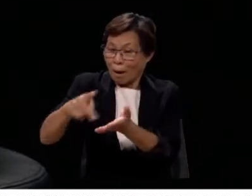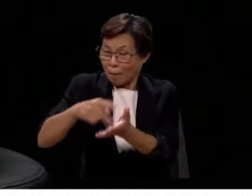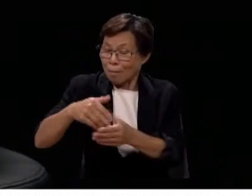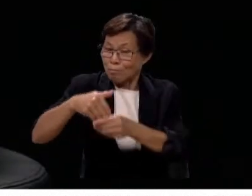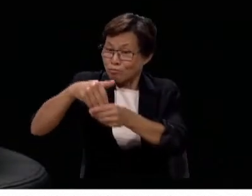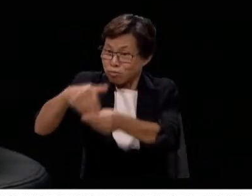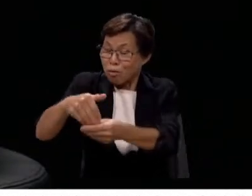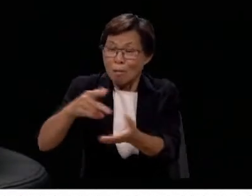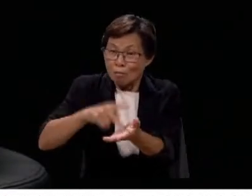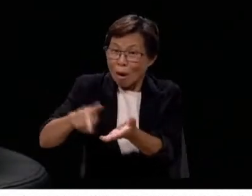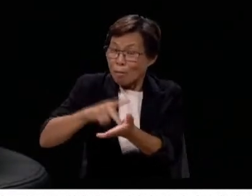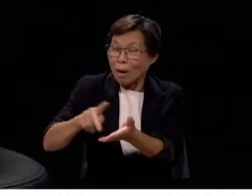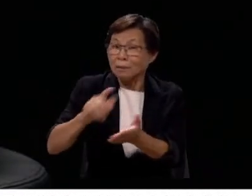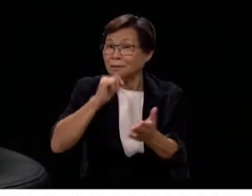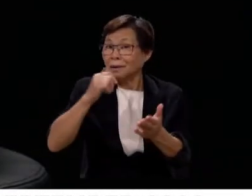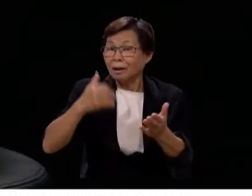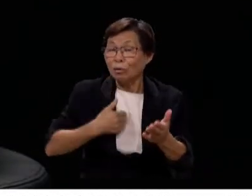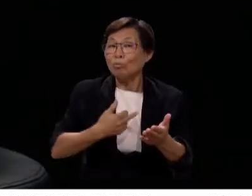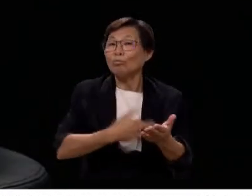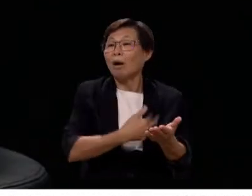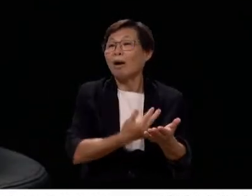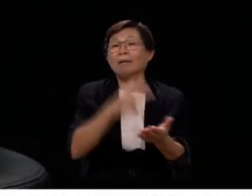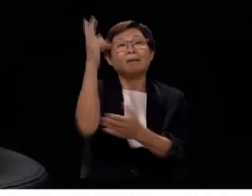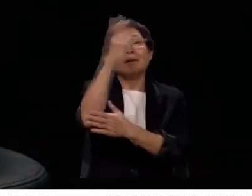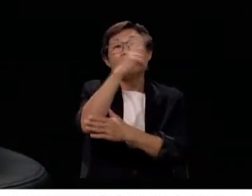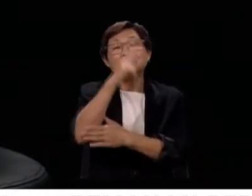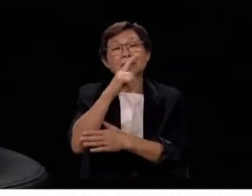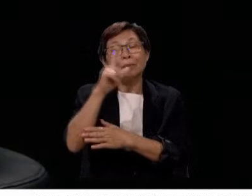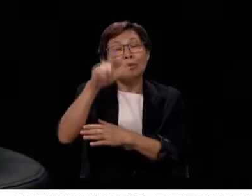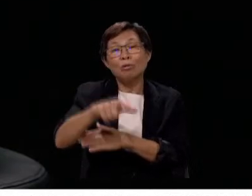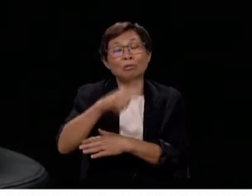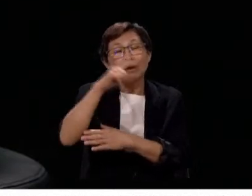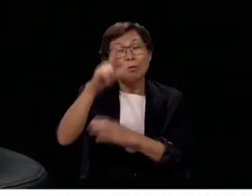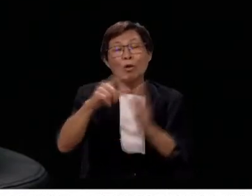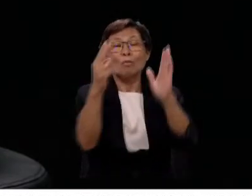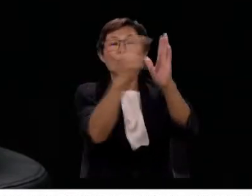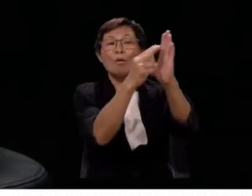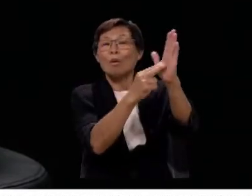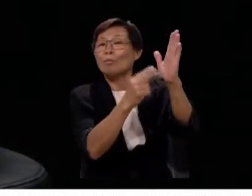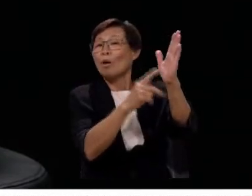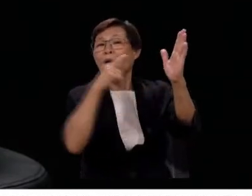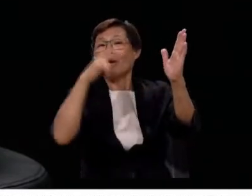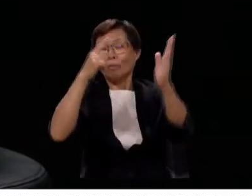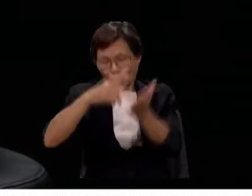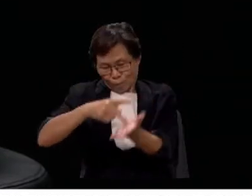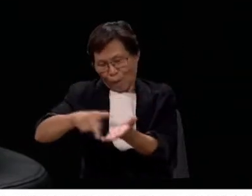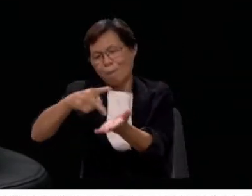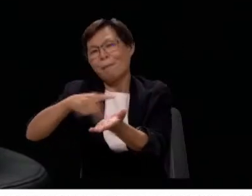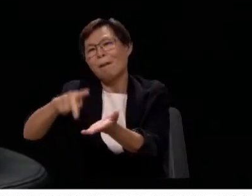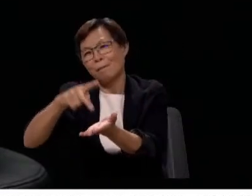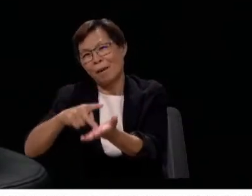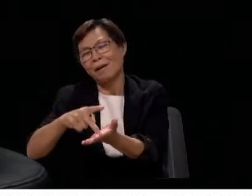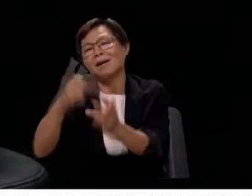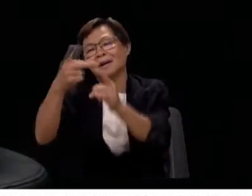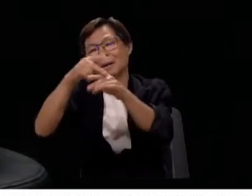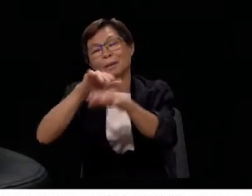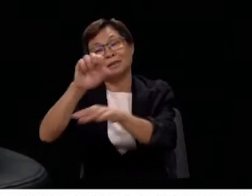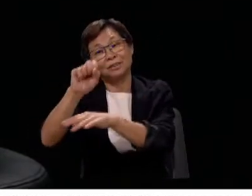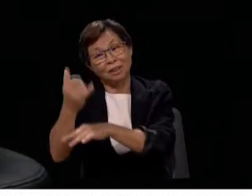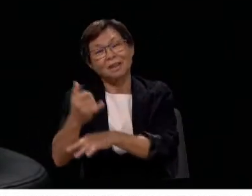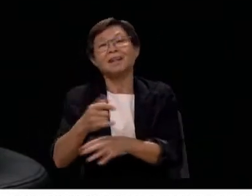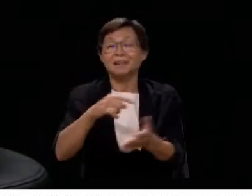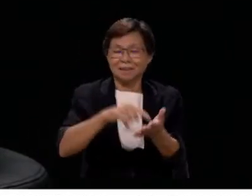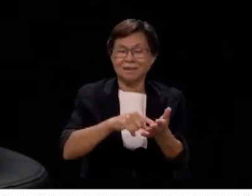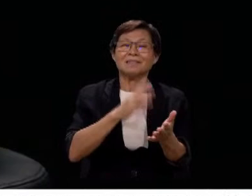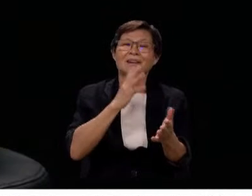maka sudah pasti kejan tak perlu meletakkan apa-apa peruntukkan untuk membayar pampasan ini ini yang dikatakan